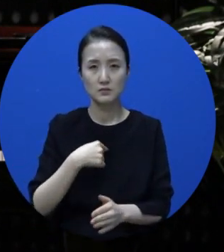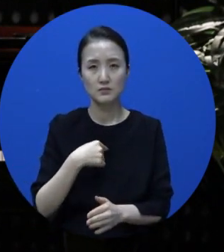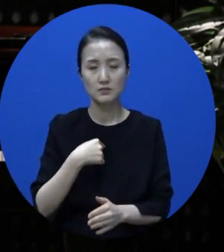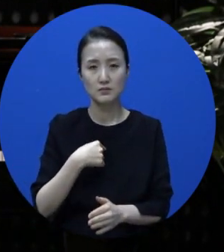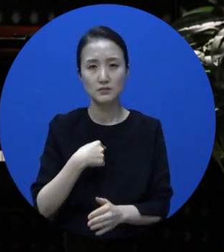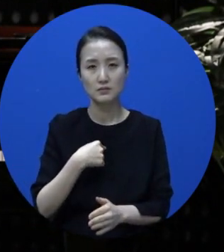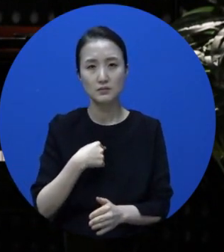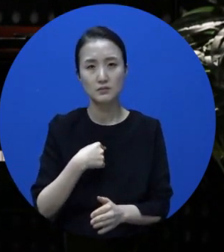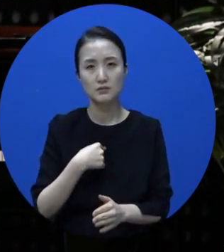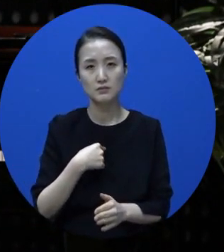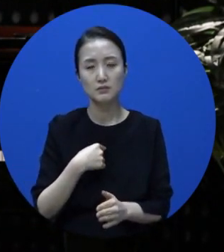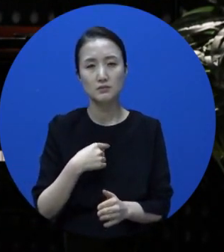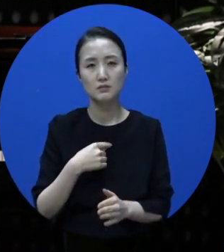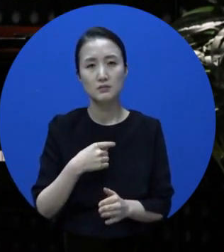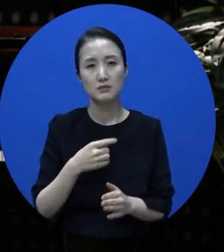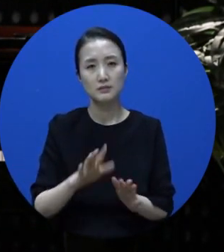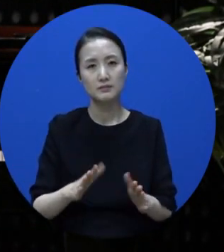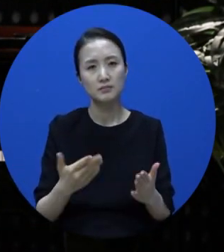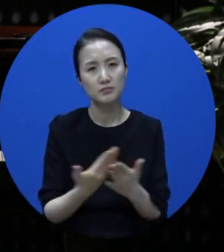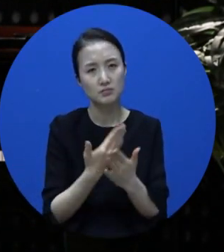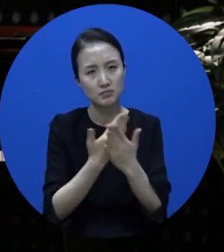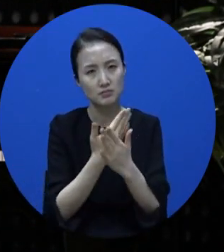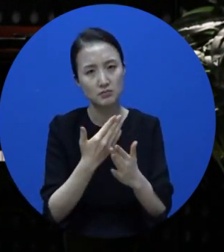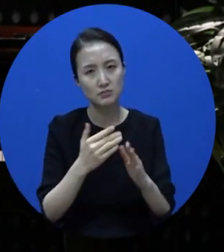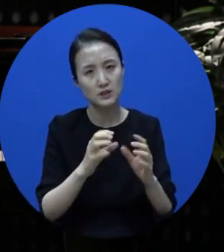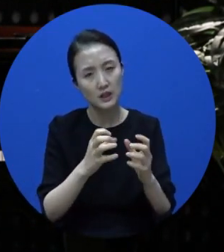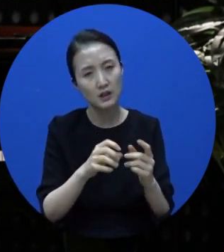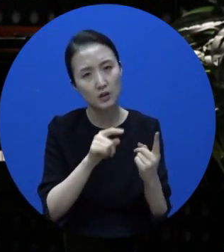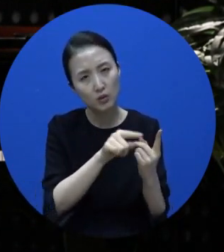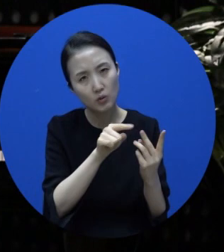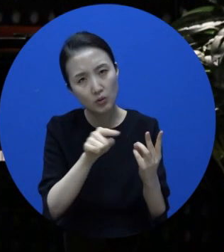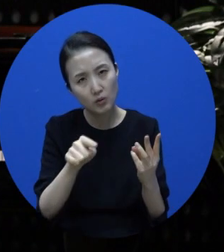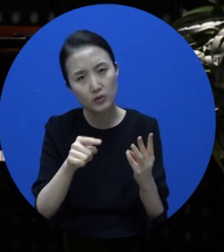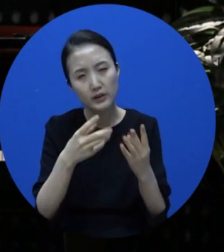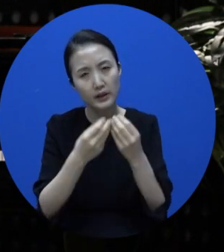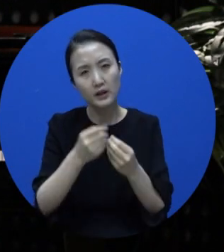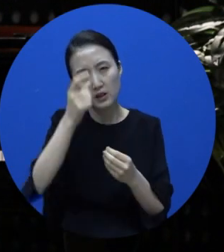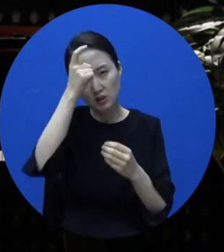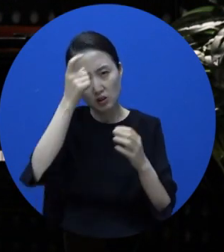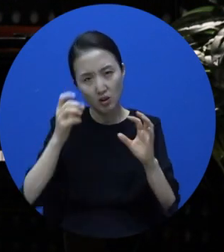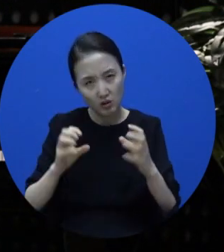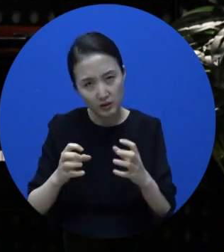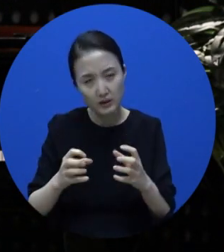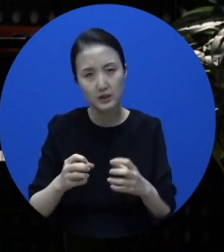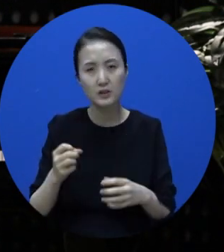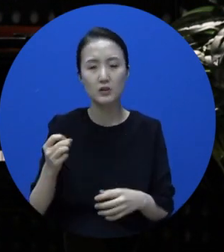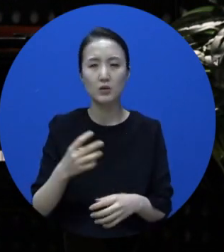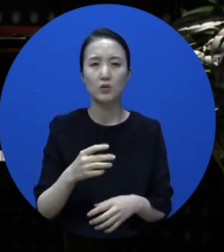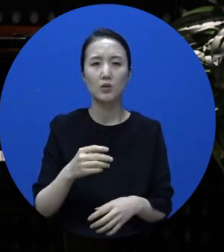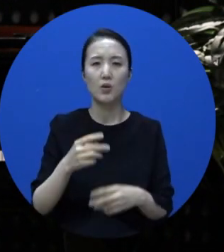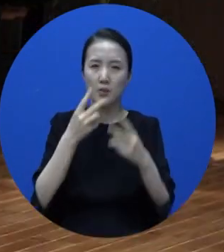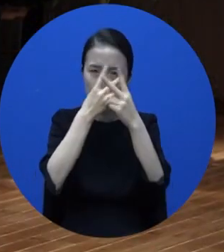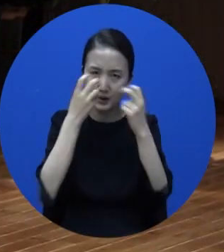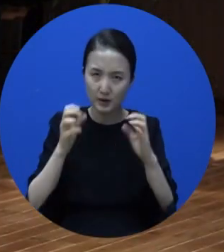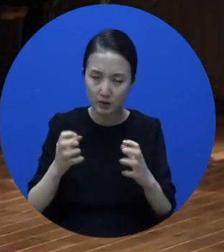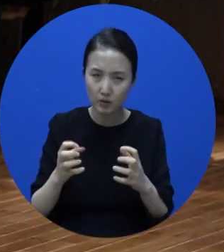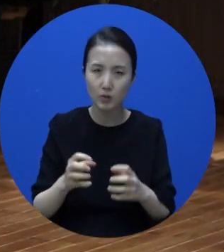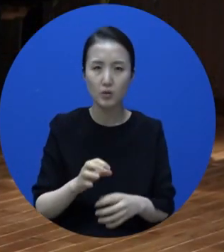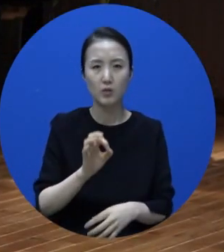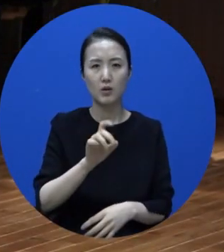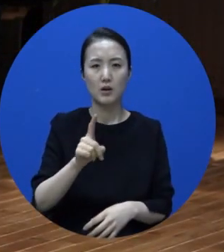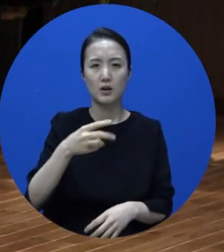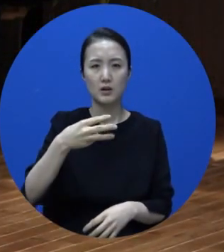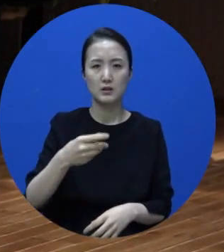갔다가 위기 신흥국 중에 이런 나라들이 있습니다 라고 얘기했는데 그 위기 싫어 예를 들어 터키